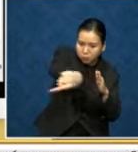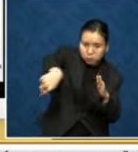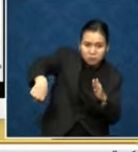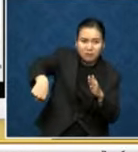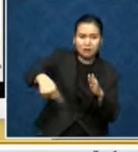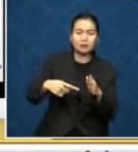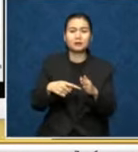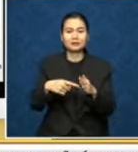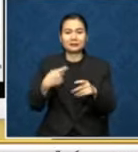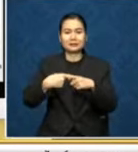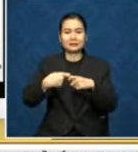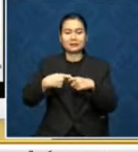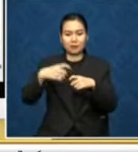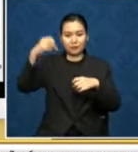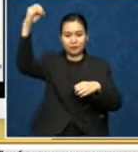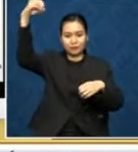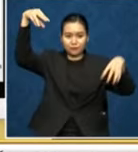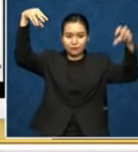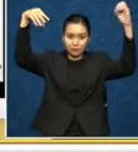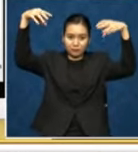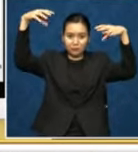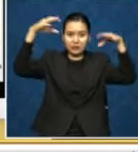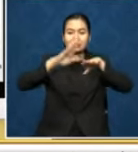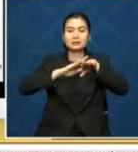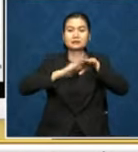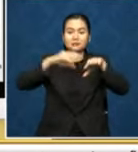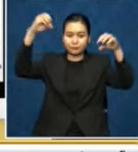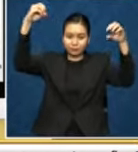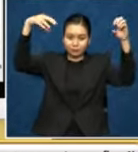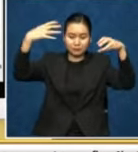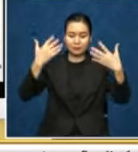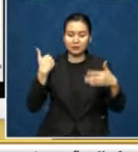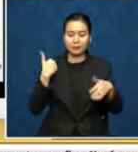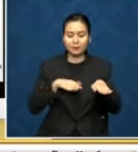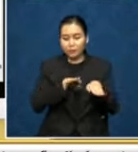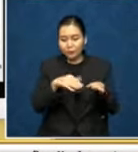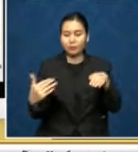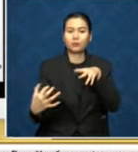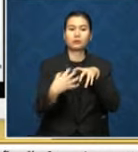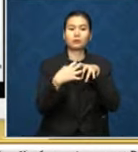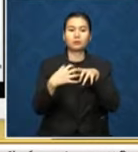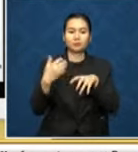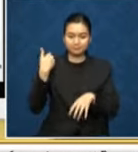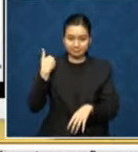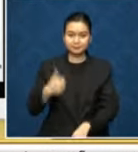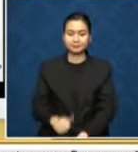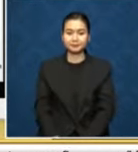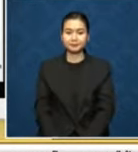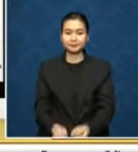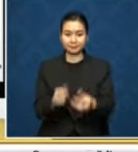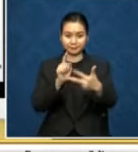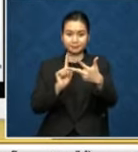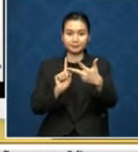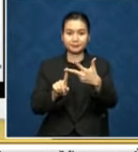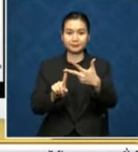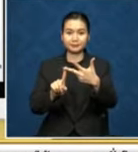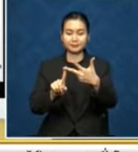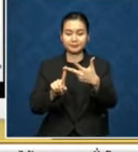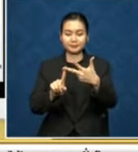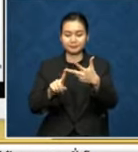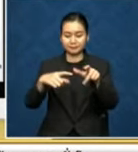ม่มีไฟส่องสว่างนะครับไม่มีไฟเตือนโค้งนะครับทำให้เกิดอุบัติเหตุเป็นประจำนะครับเรื่องที่3นะครับถนนที่